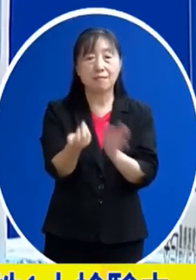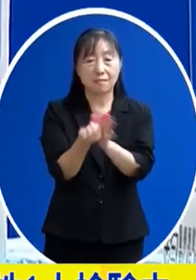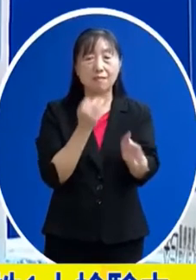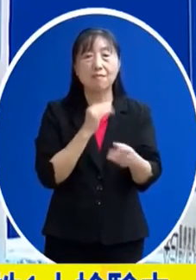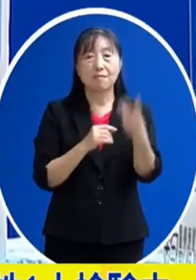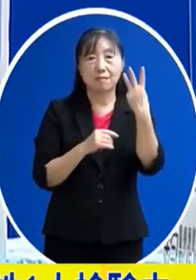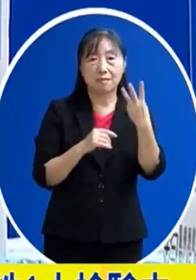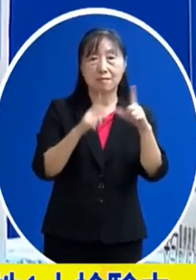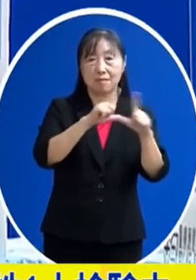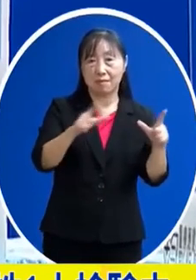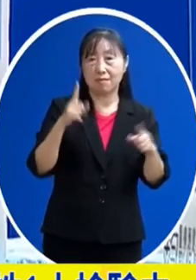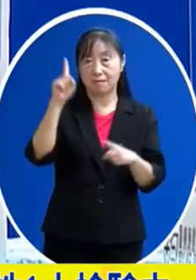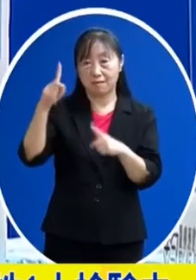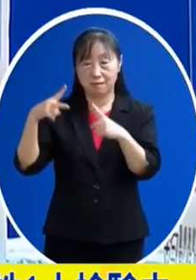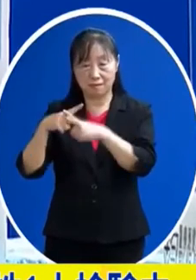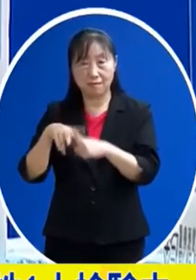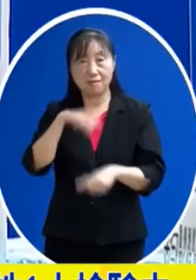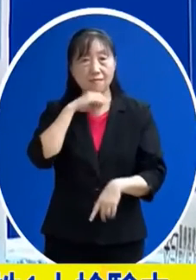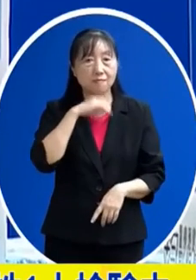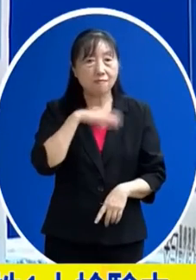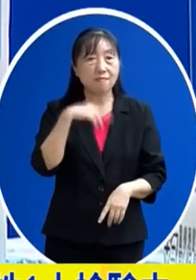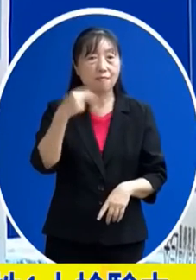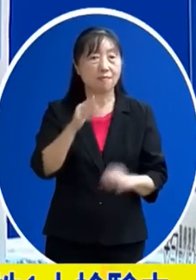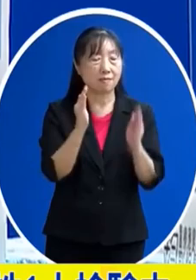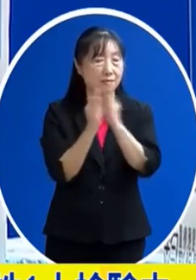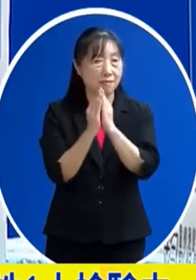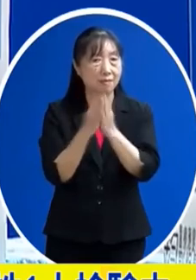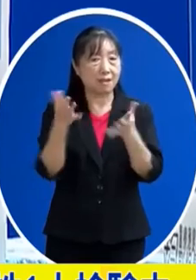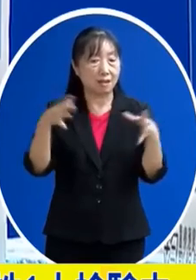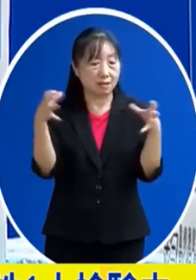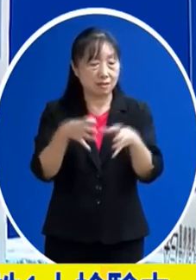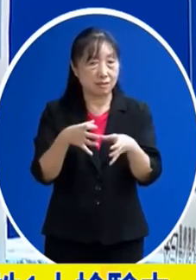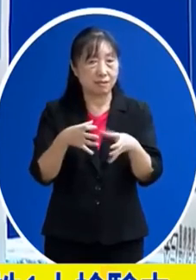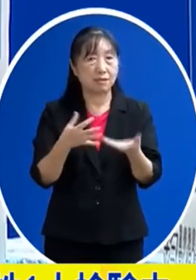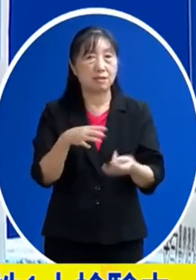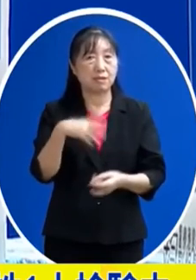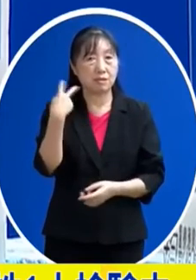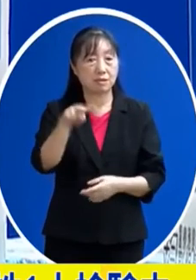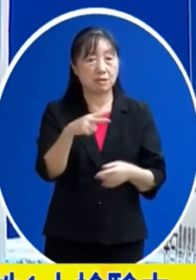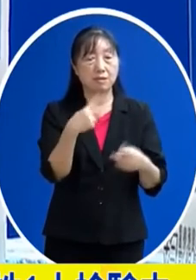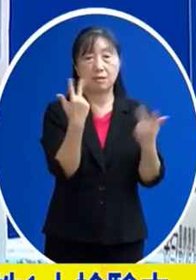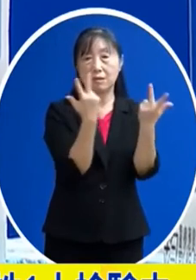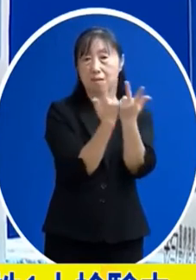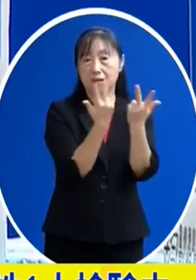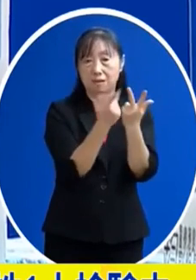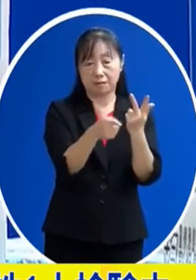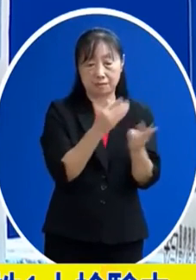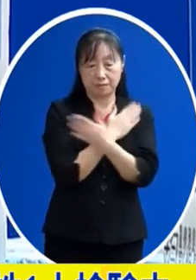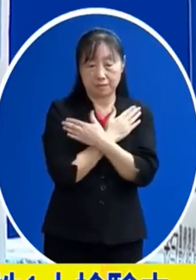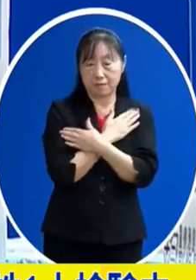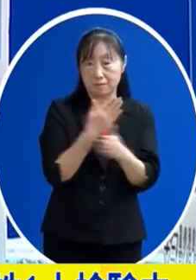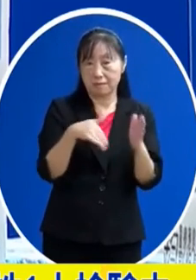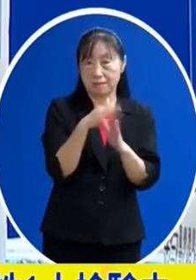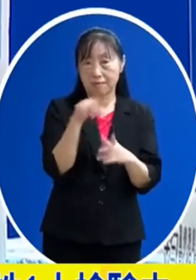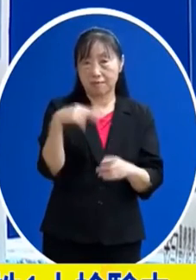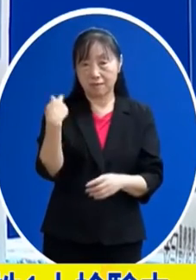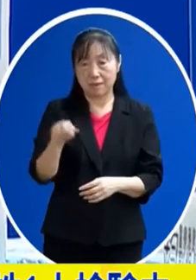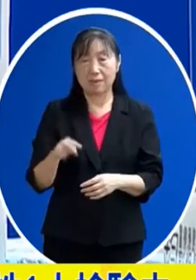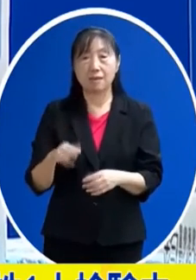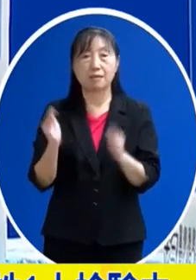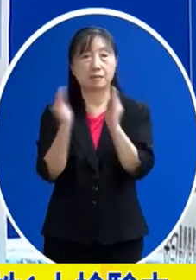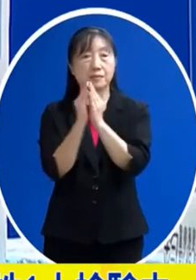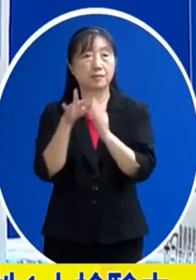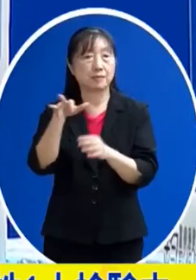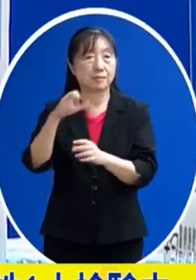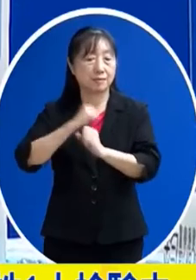子哈，就是屏东的群聚、桃园机师相关的群聚，还有新北幼儿园的群聚，另外还有一个桃园机场